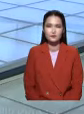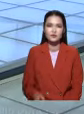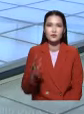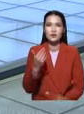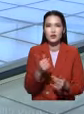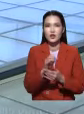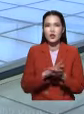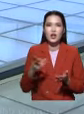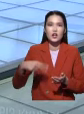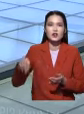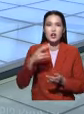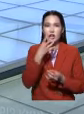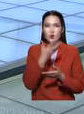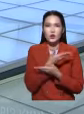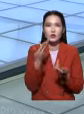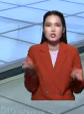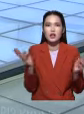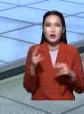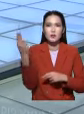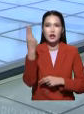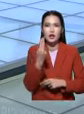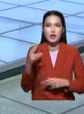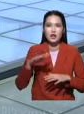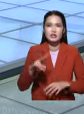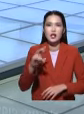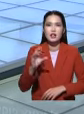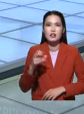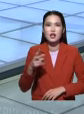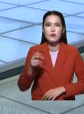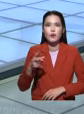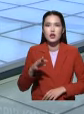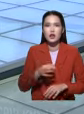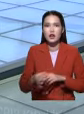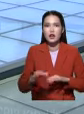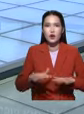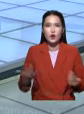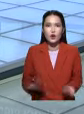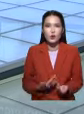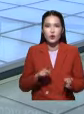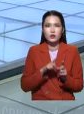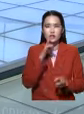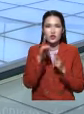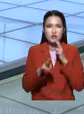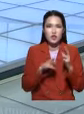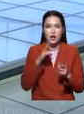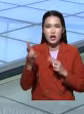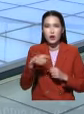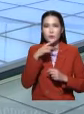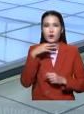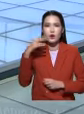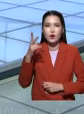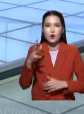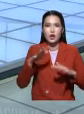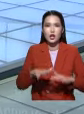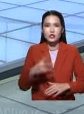Жалғастырайық. Желтоқсанда жылусыз қалдық. Астананың іргесіндегі Лесная Поляна шағын ауданының тұрғындары осылай деп шағымданды. Айтуларынша көп қабатты